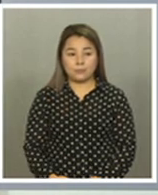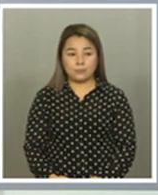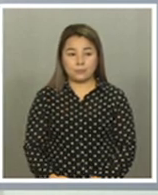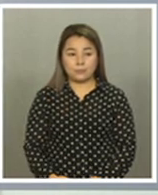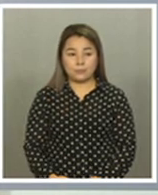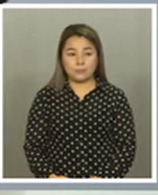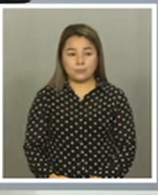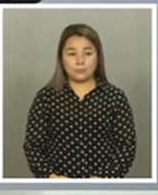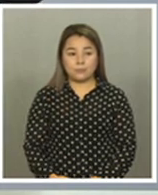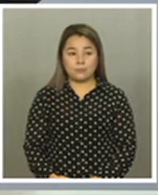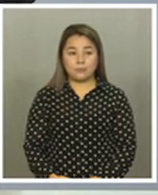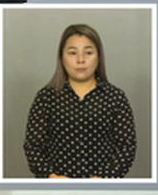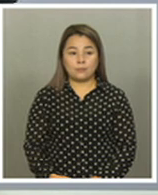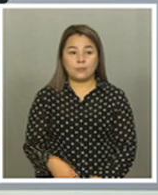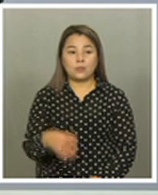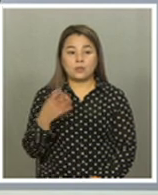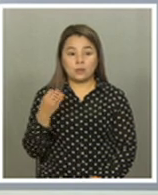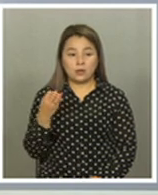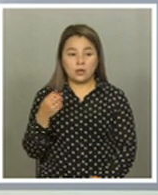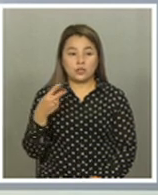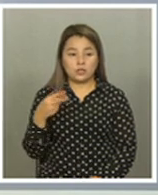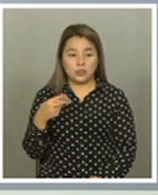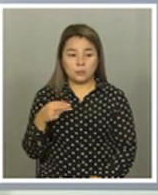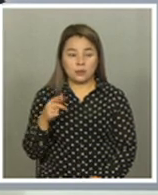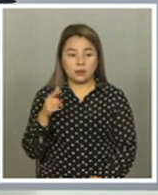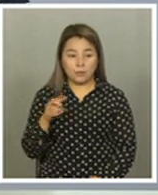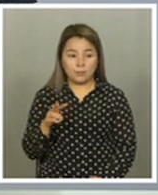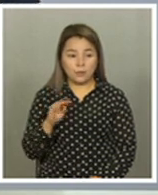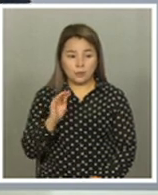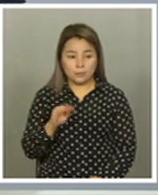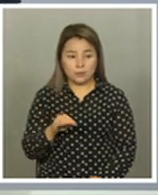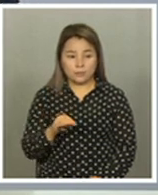Оны қосамыз, тағы да 20 граммдық кіртасы.